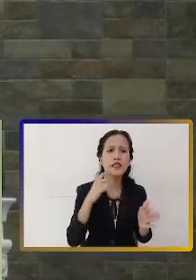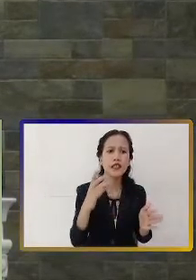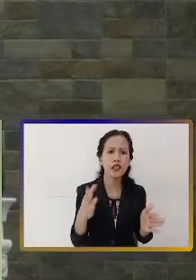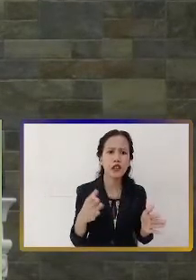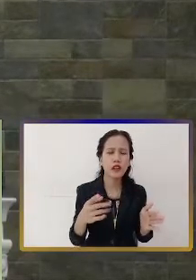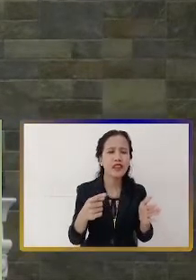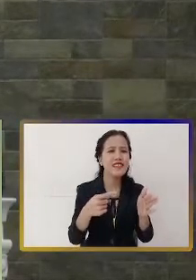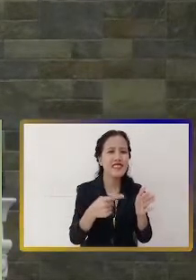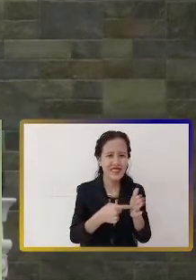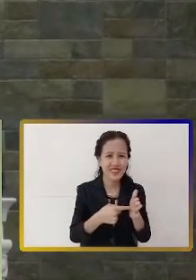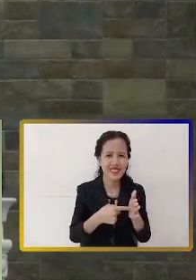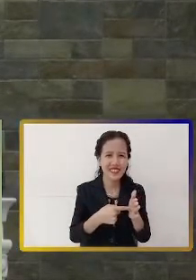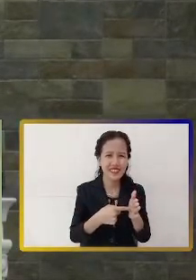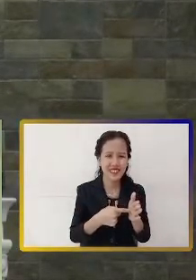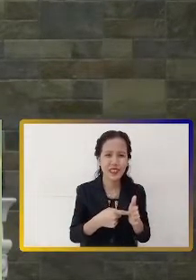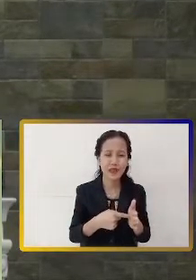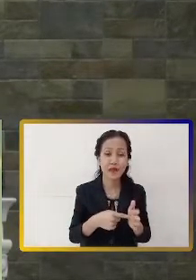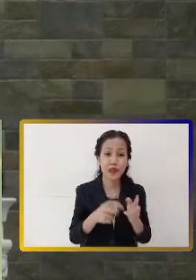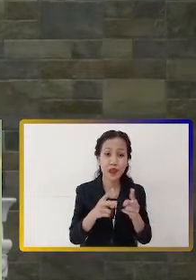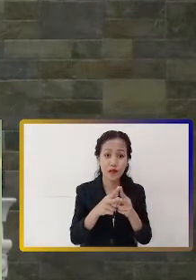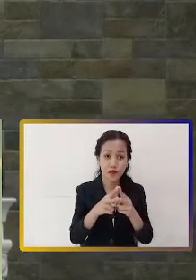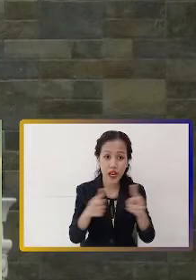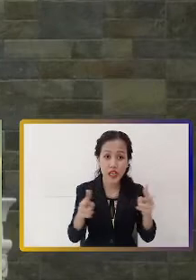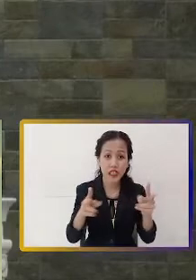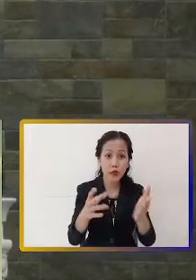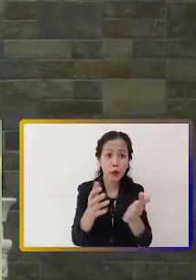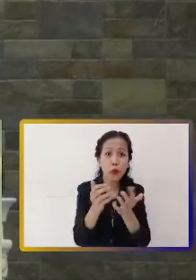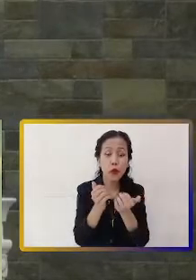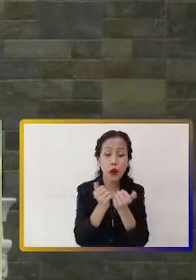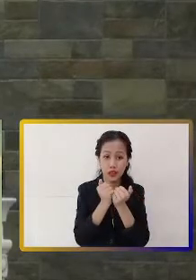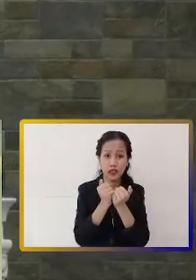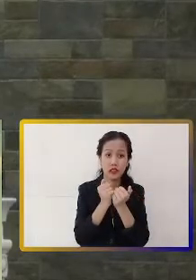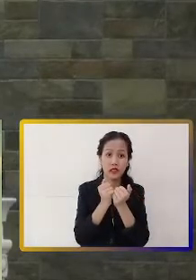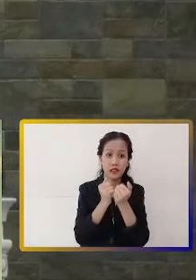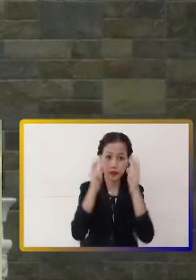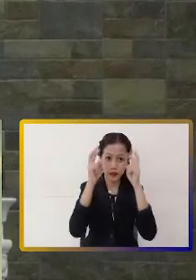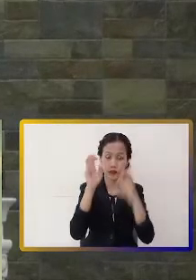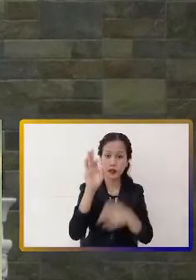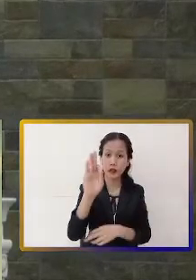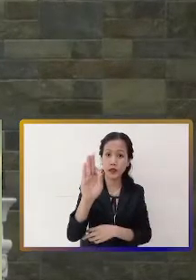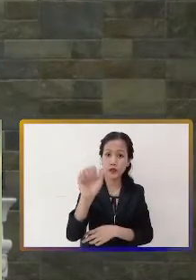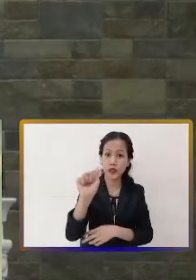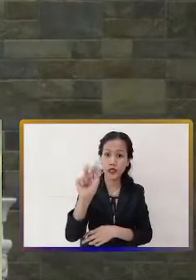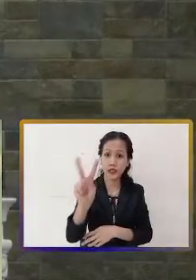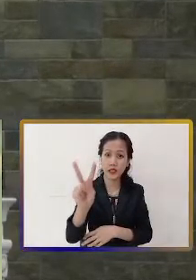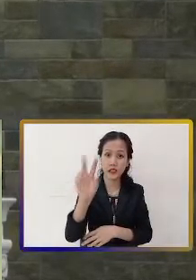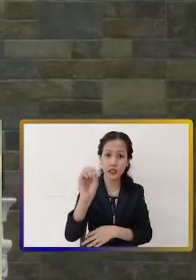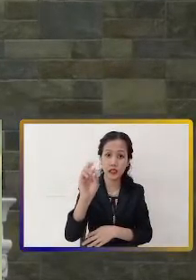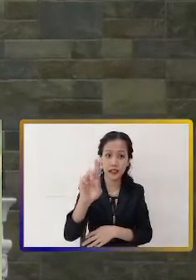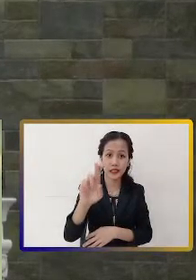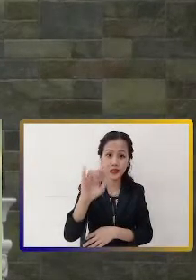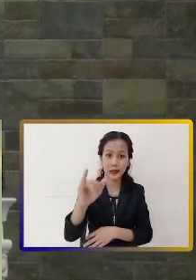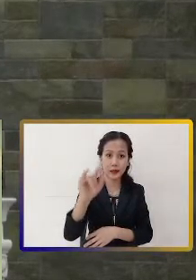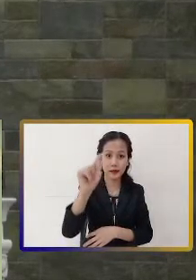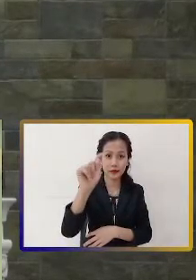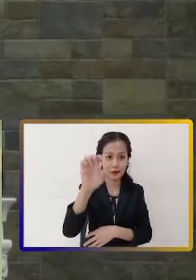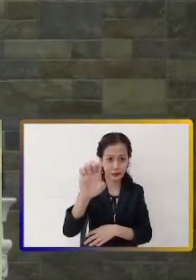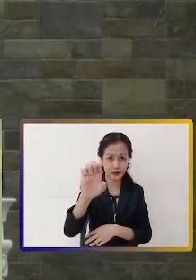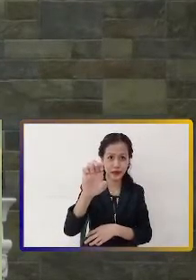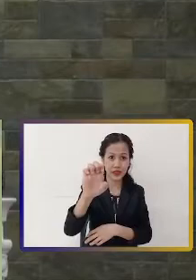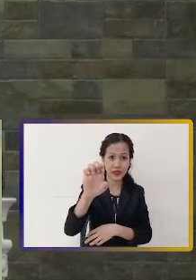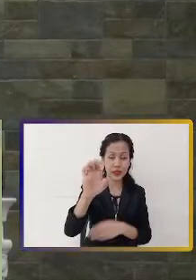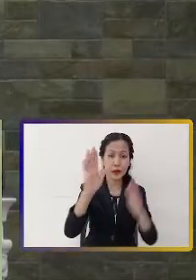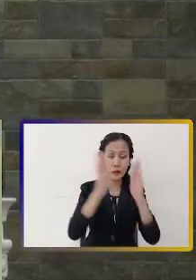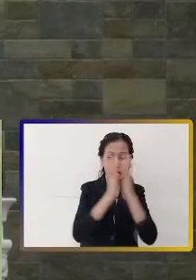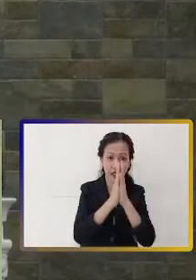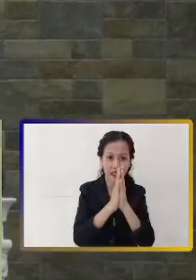favorite prayer of God. The favorite prayer of the Lord. You see, alam niyo kung bakit tinignan ng Panginoon kung